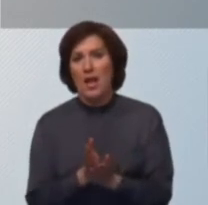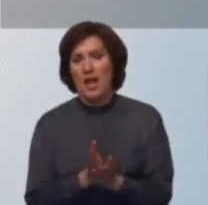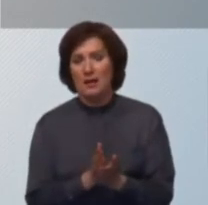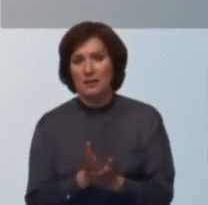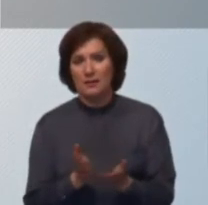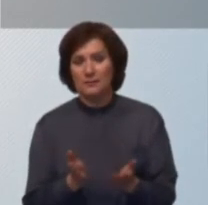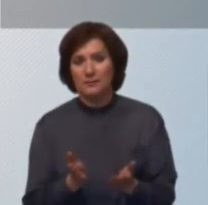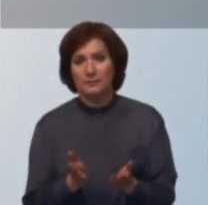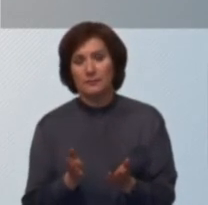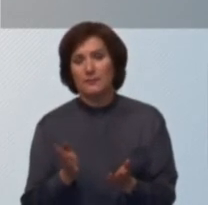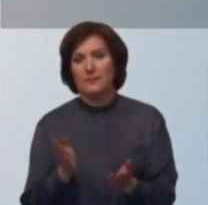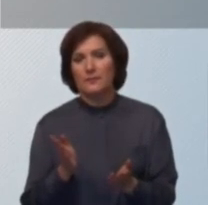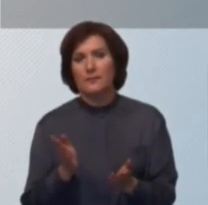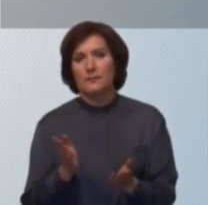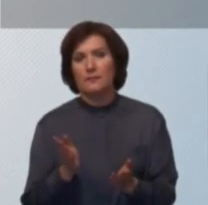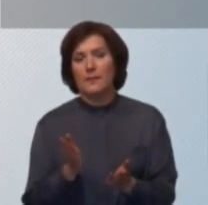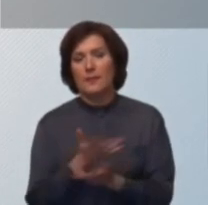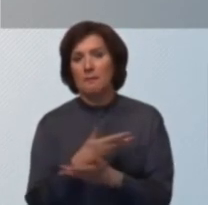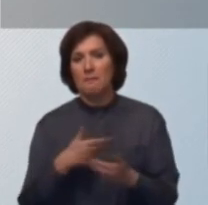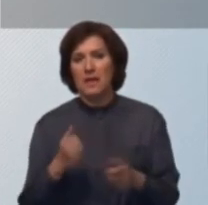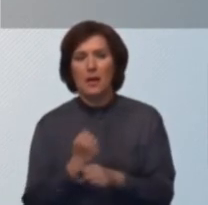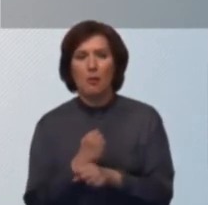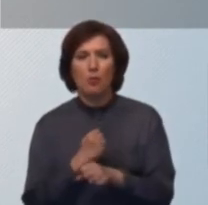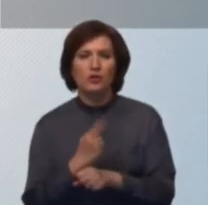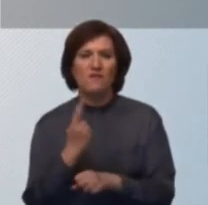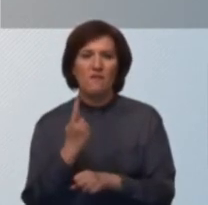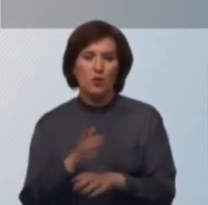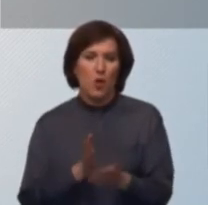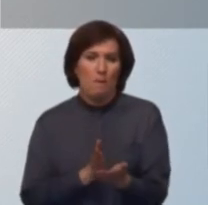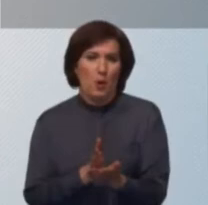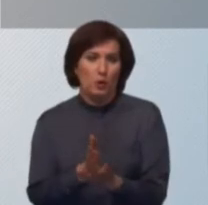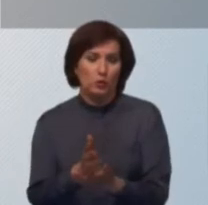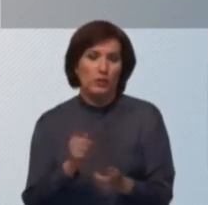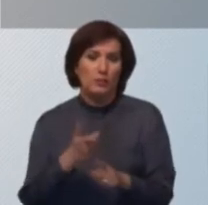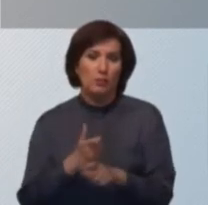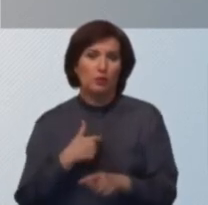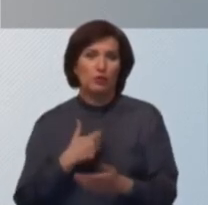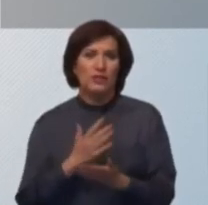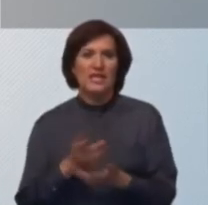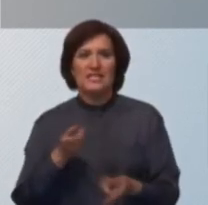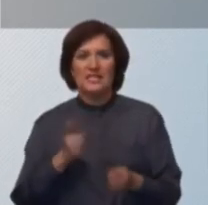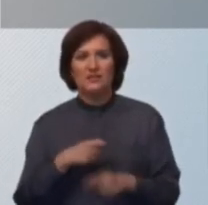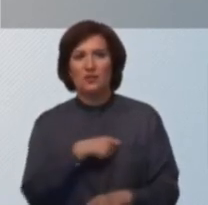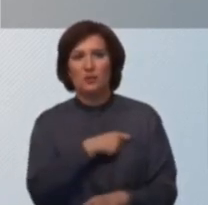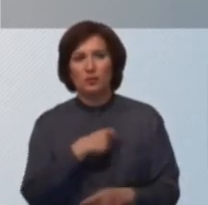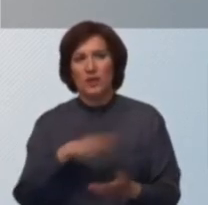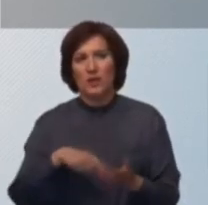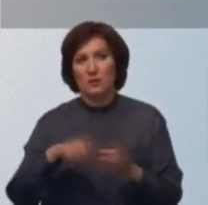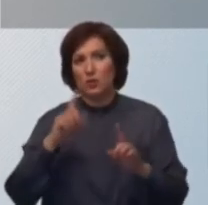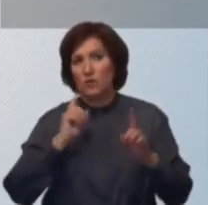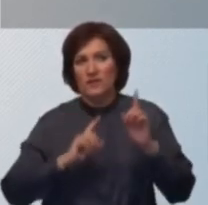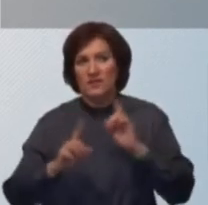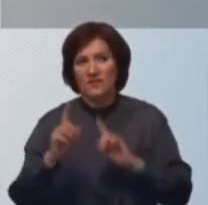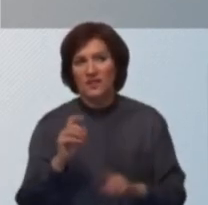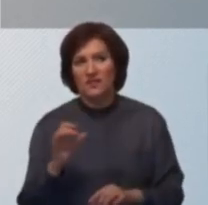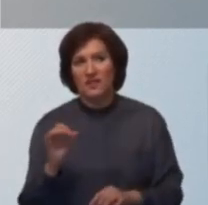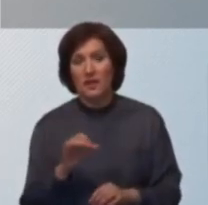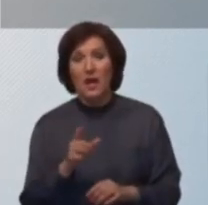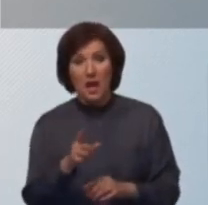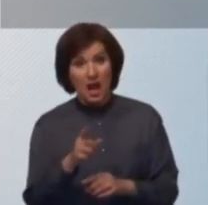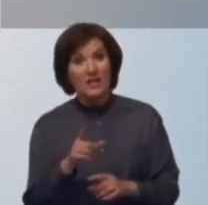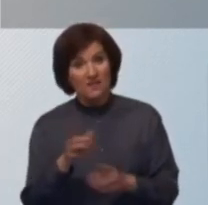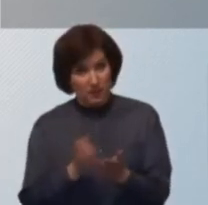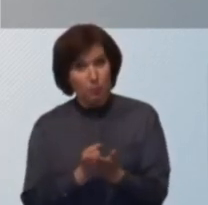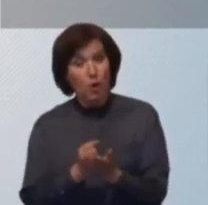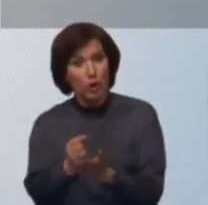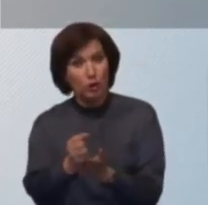Вот, и мы работаем в одном ключе, тем более, что я есть действующим депутатом городского совета. И а лишь вы